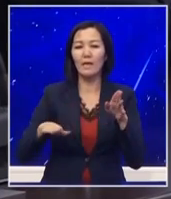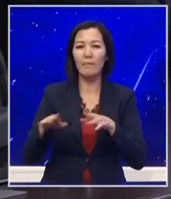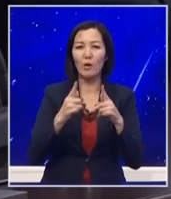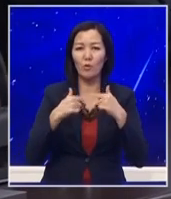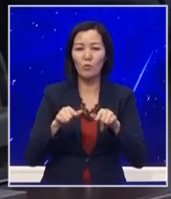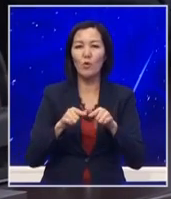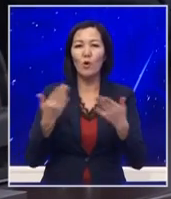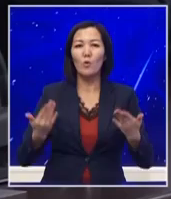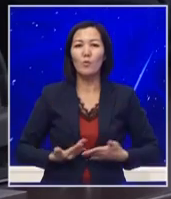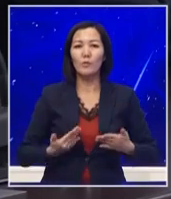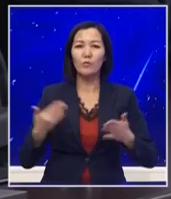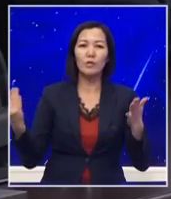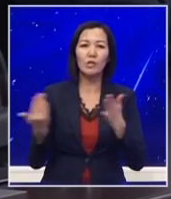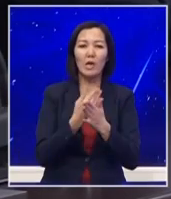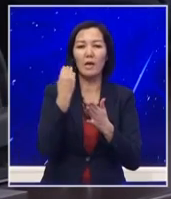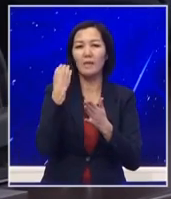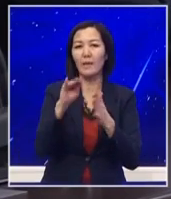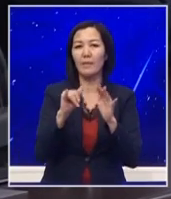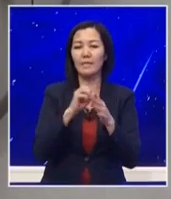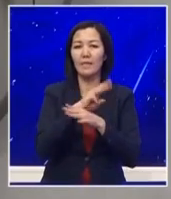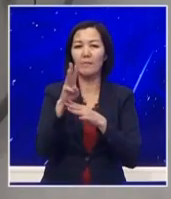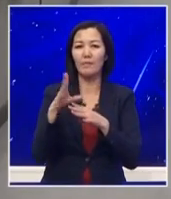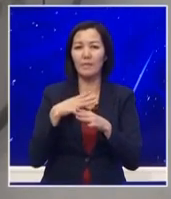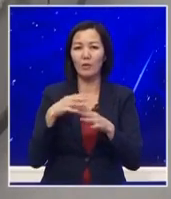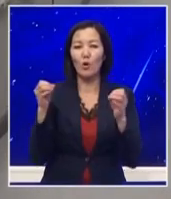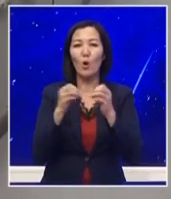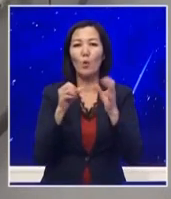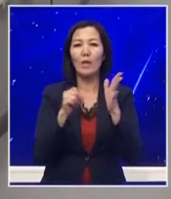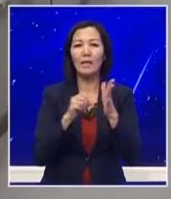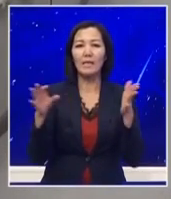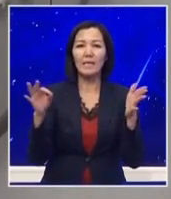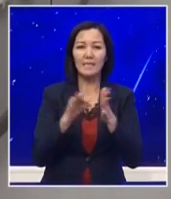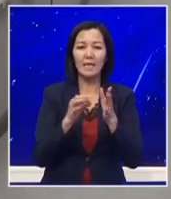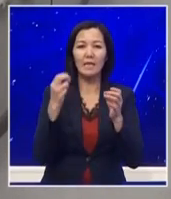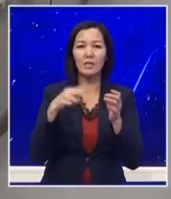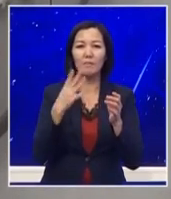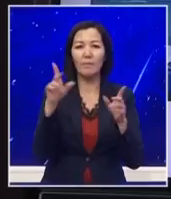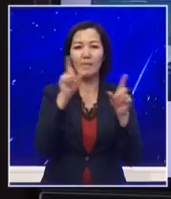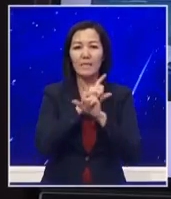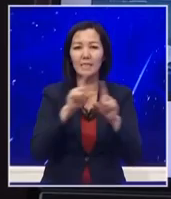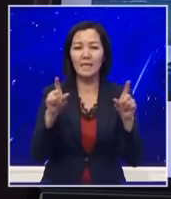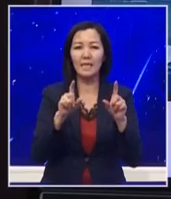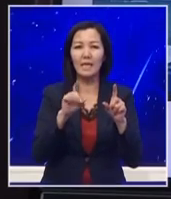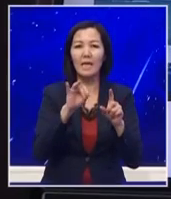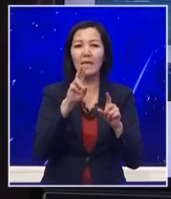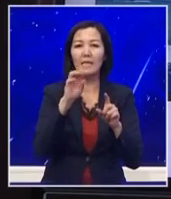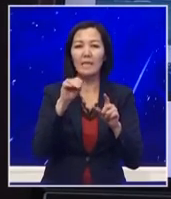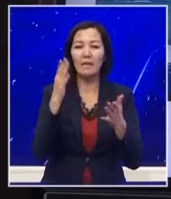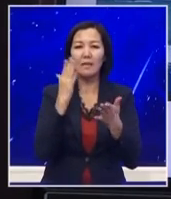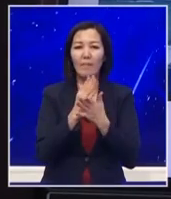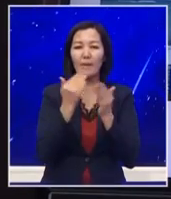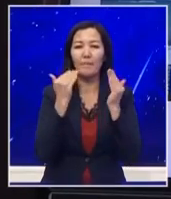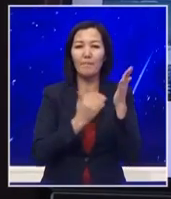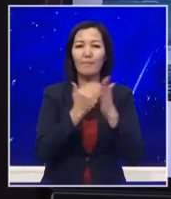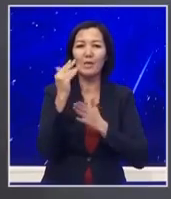қауіпсіз аймақ құру және өмір сүрудің жаңа сапасын қамтамасыз ету. 16 мақсат, 25 нысаналы индикаторы бар.